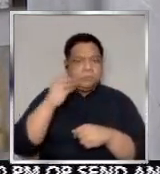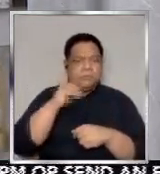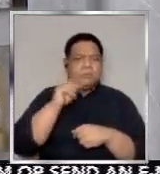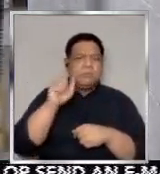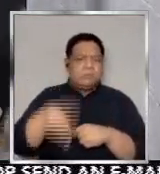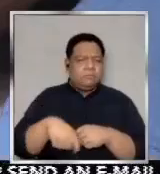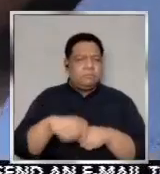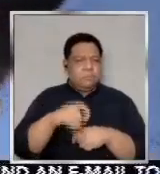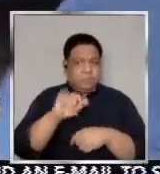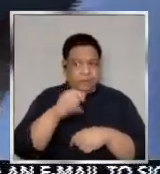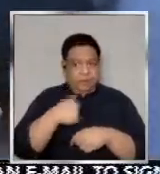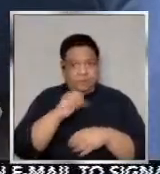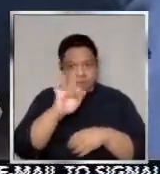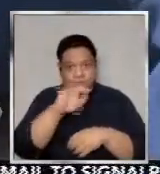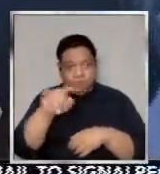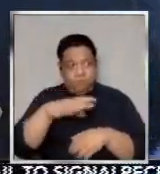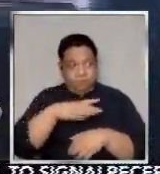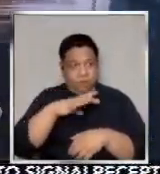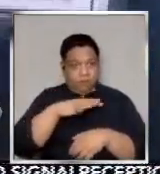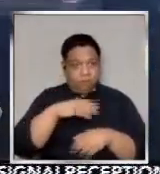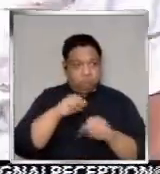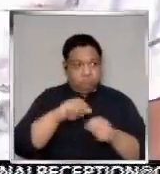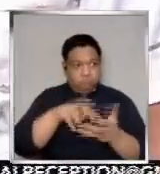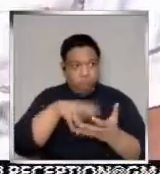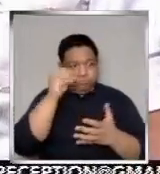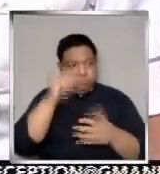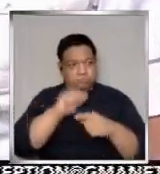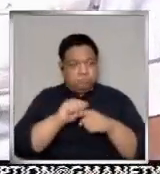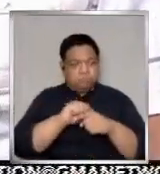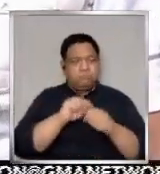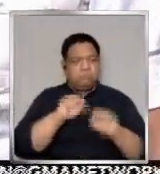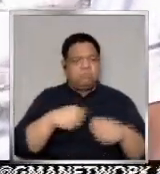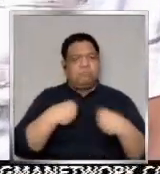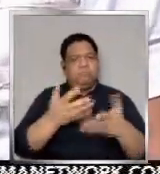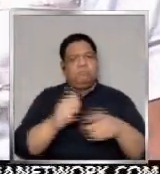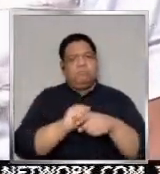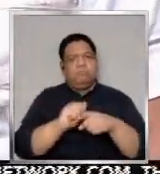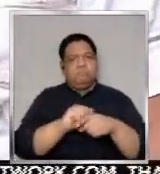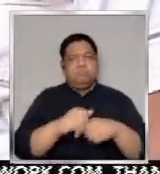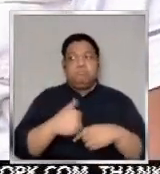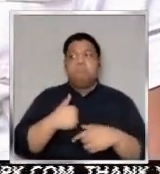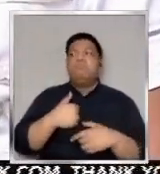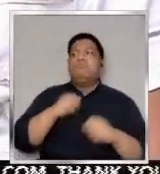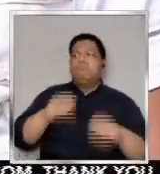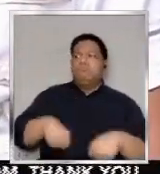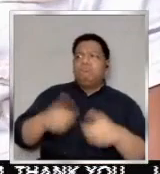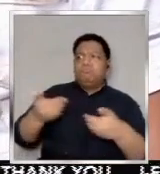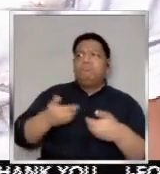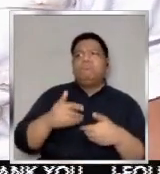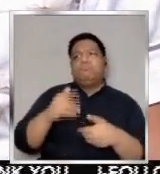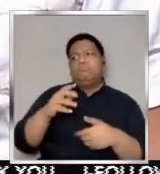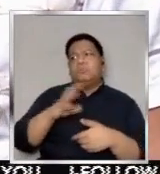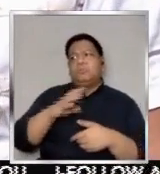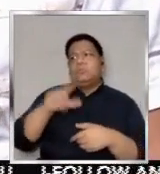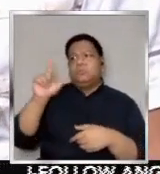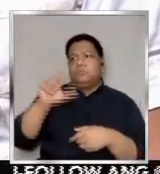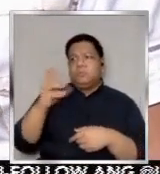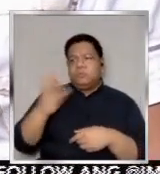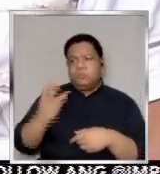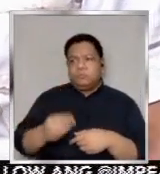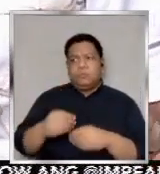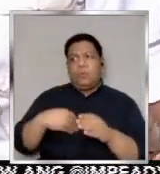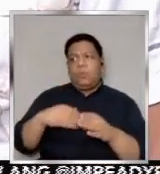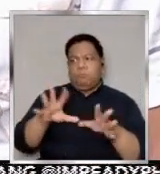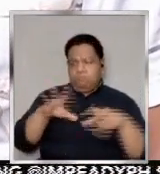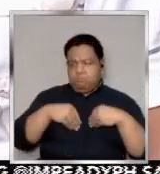may pa-training pa. Dito nagka-interest si Omar. Welcome po sa akin sa Liban. Basta open din po ako sa ito training nila.